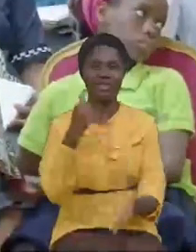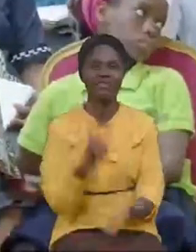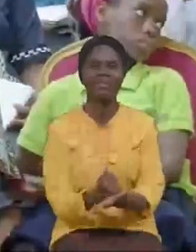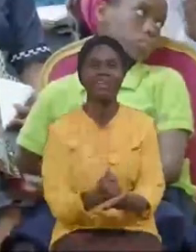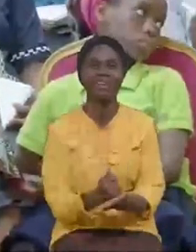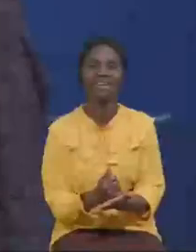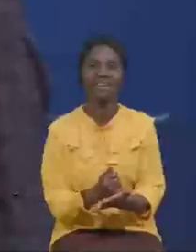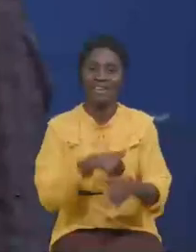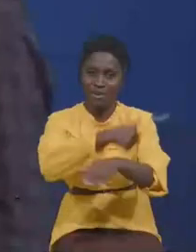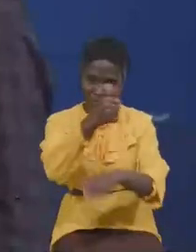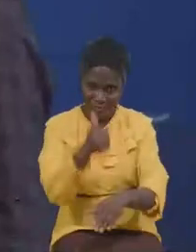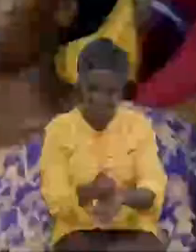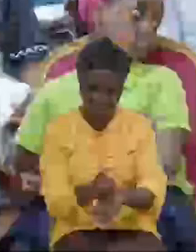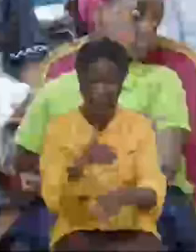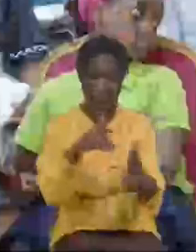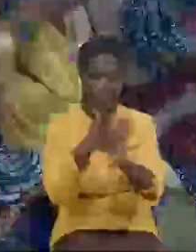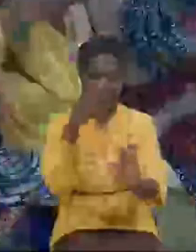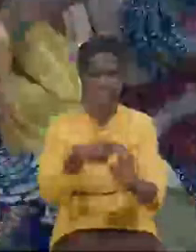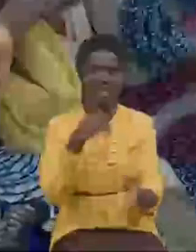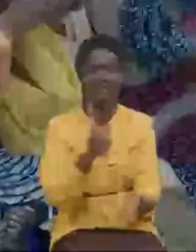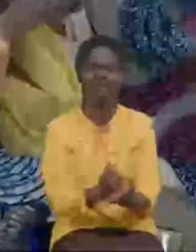Confirmé au nom de Jésus-Christ.